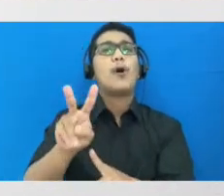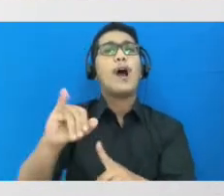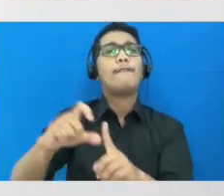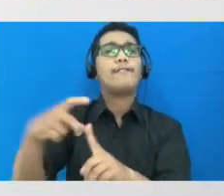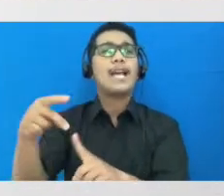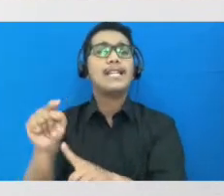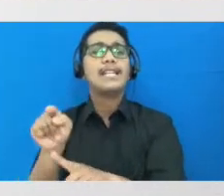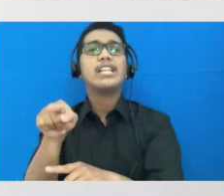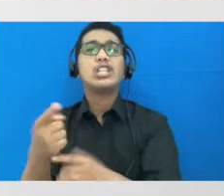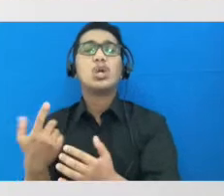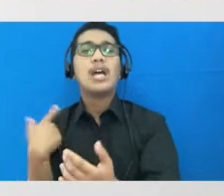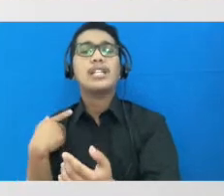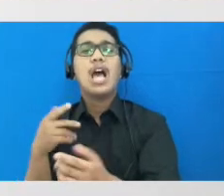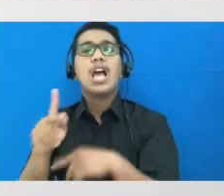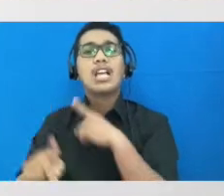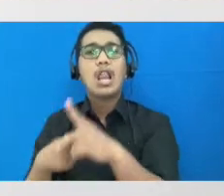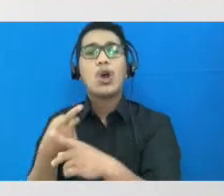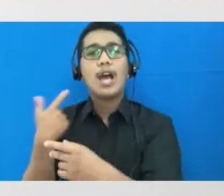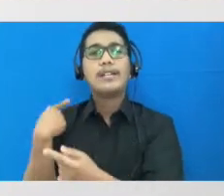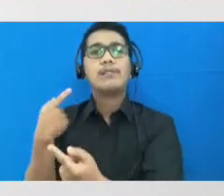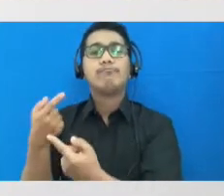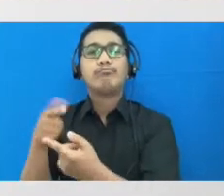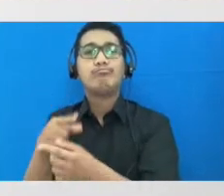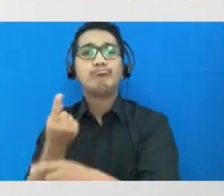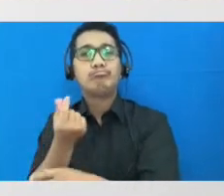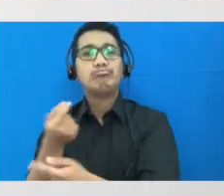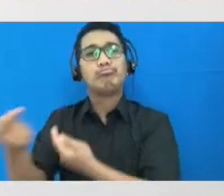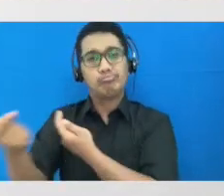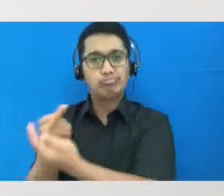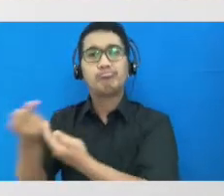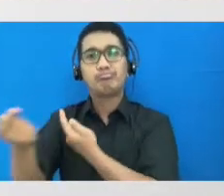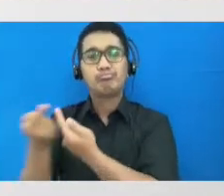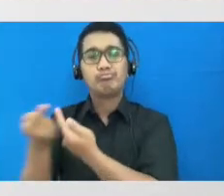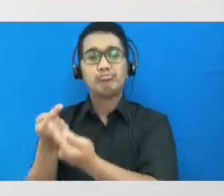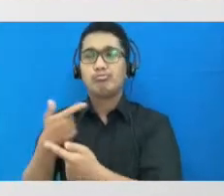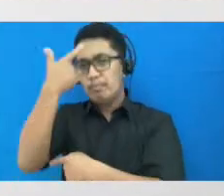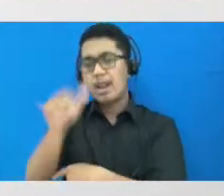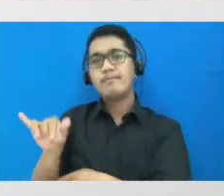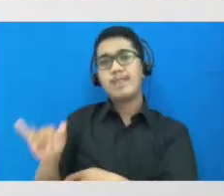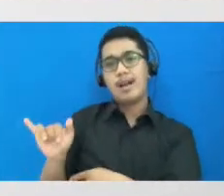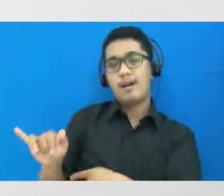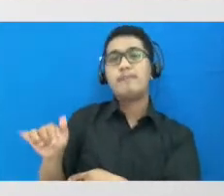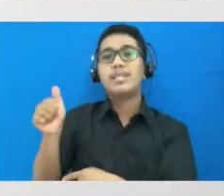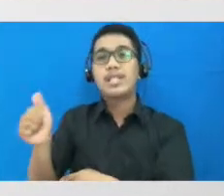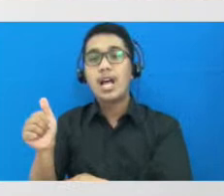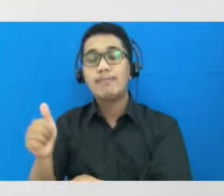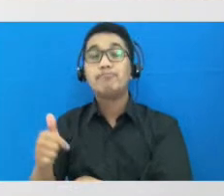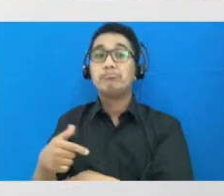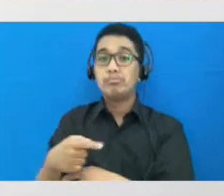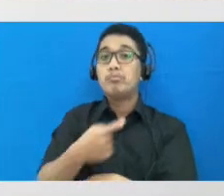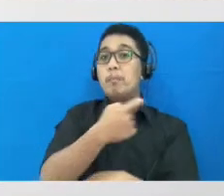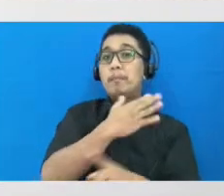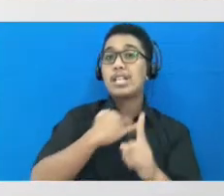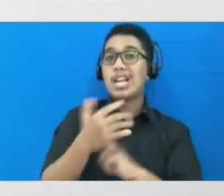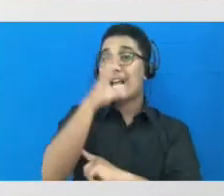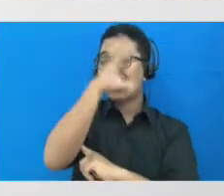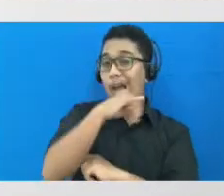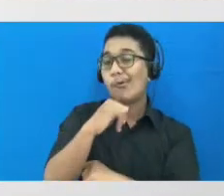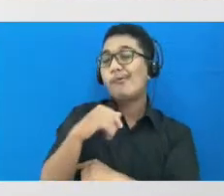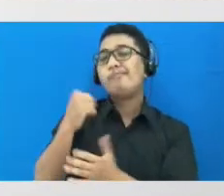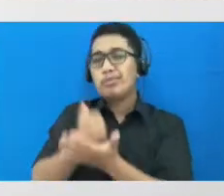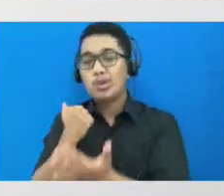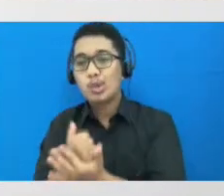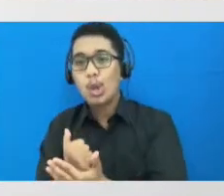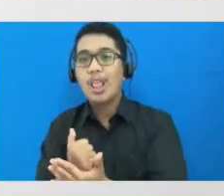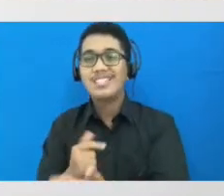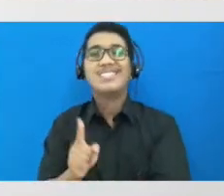itu melakukan transaksi bisa dipercaya, maka user harus mengetahui siapa dia. Oleh karena itu,